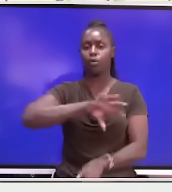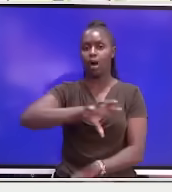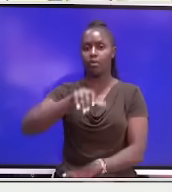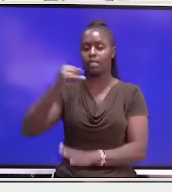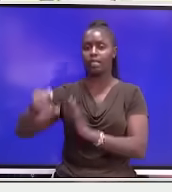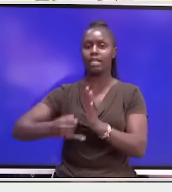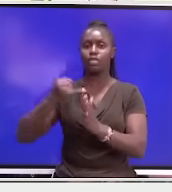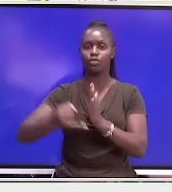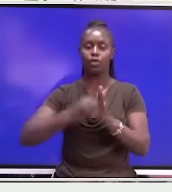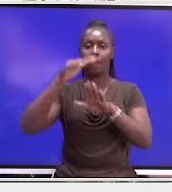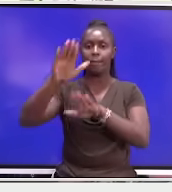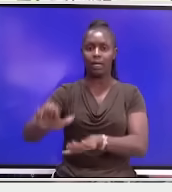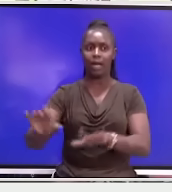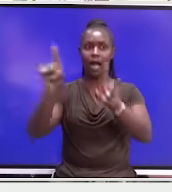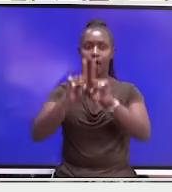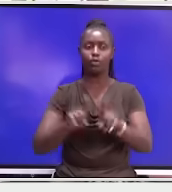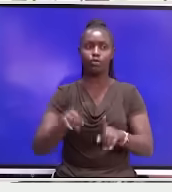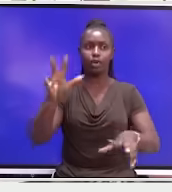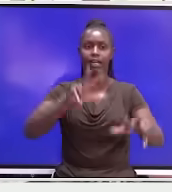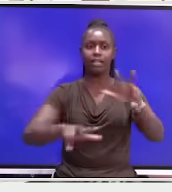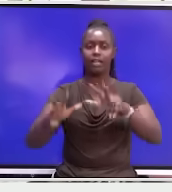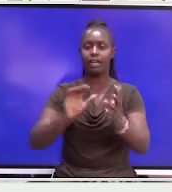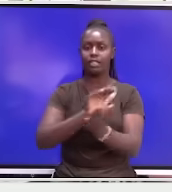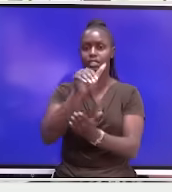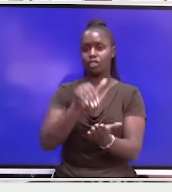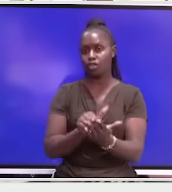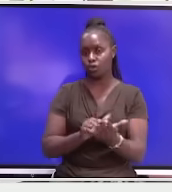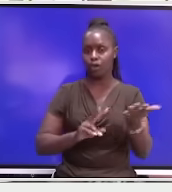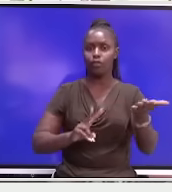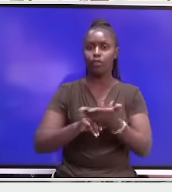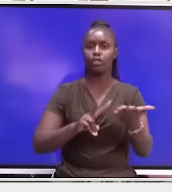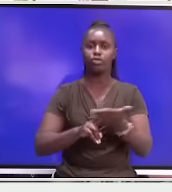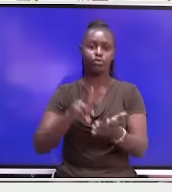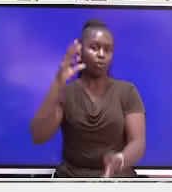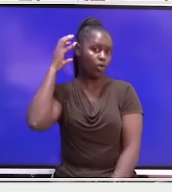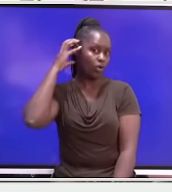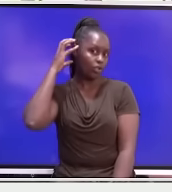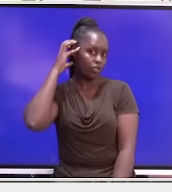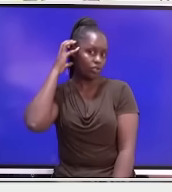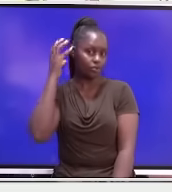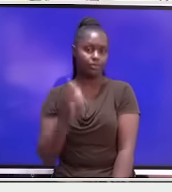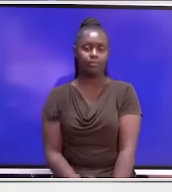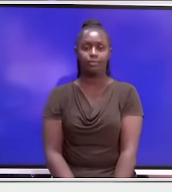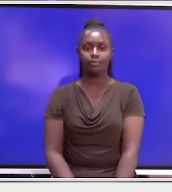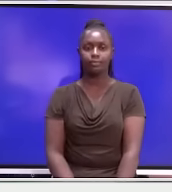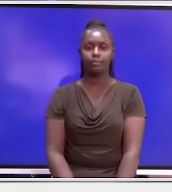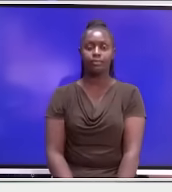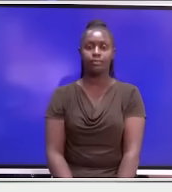Park, as well as the Kirinyaga Central Technical and Vocation College. Apul Kamau, TV 47.